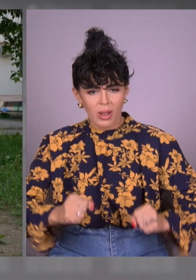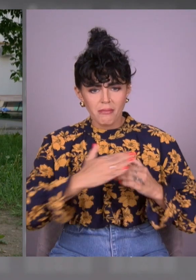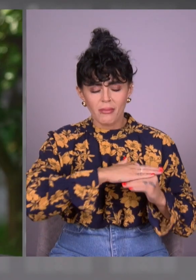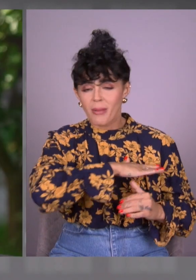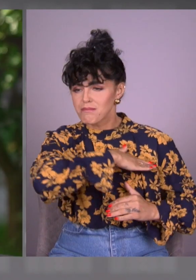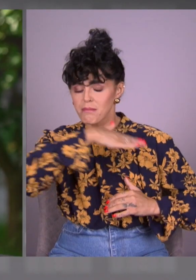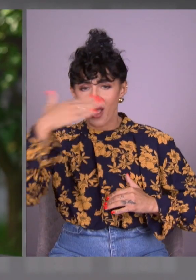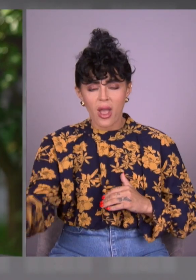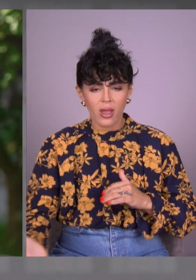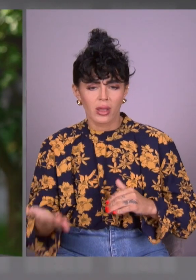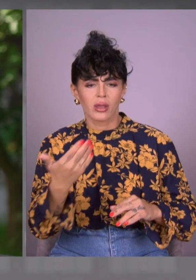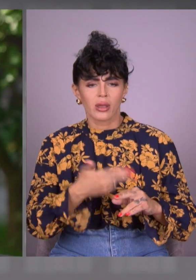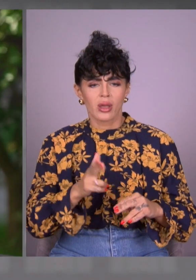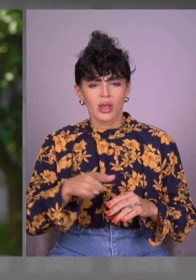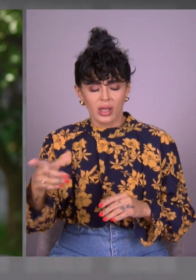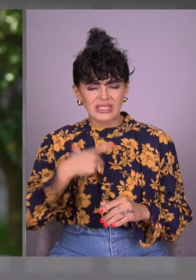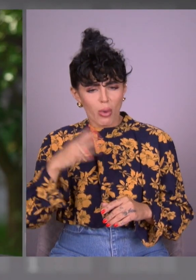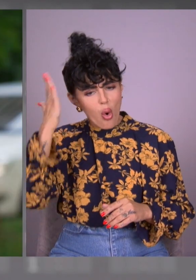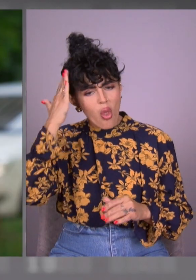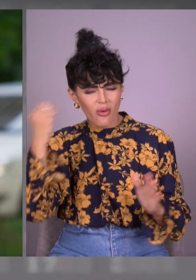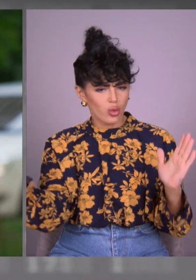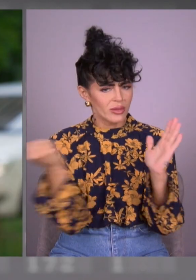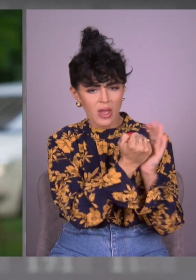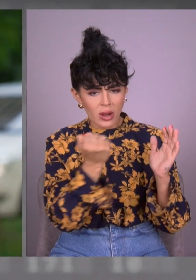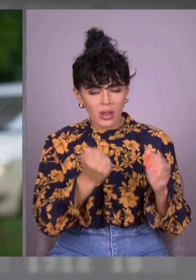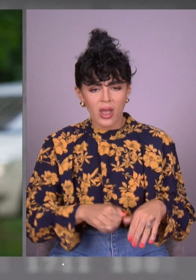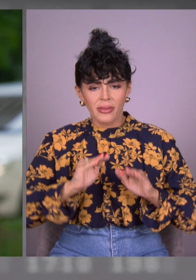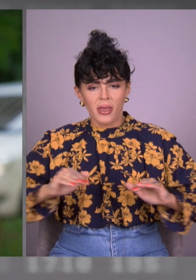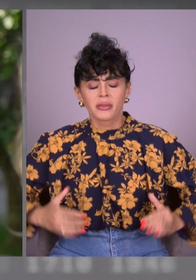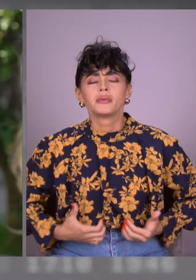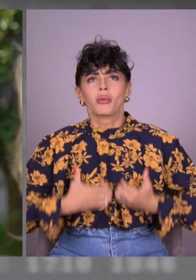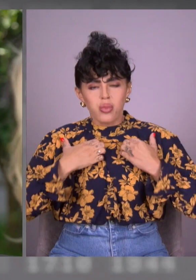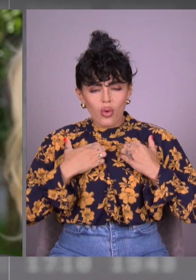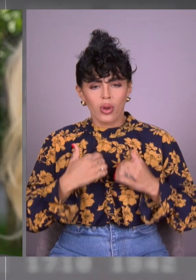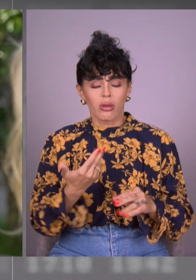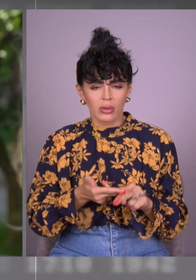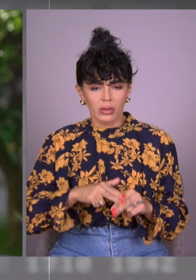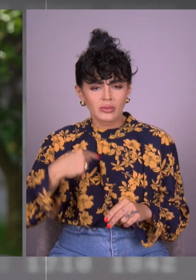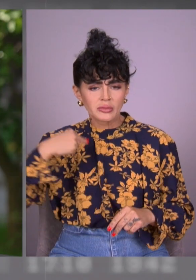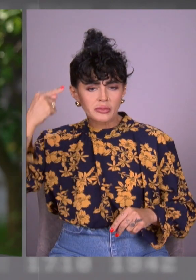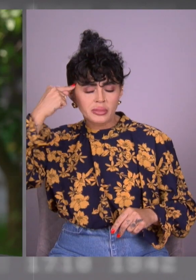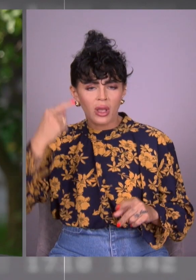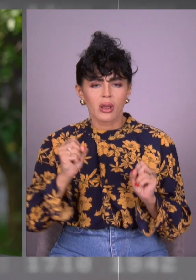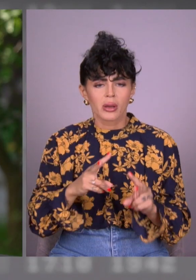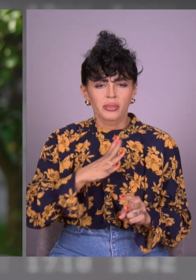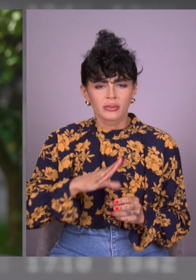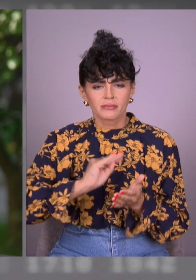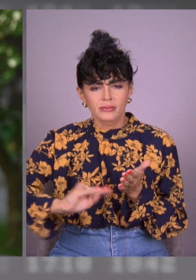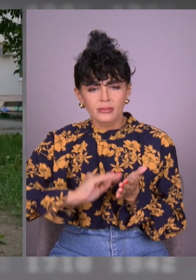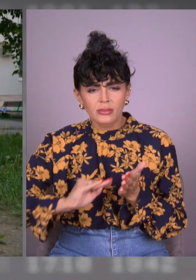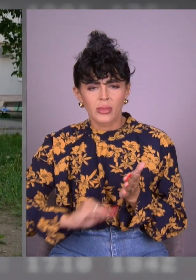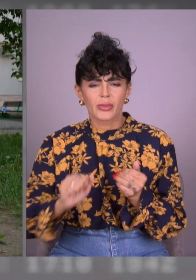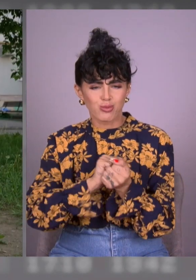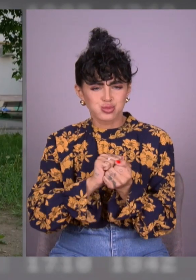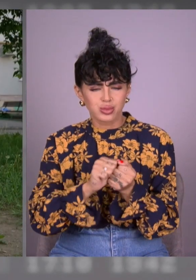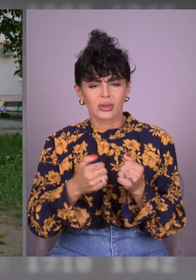інший протилежний бік, він сильно вдарився головою, діти налякані були. І потім ми почали писати на аркушах про